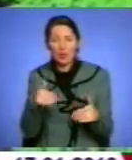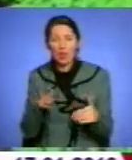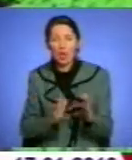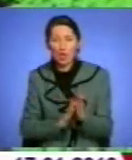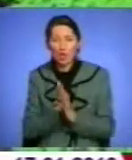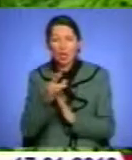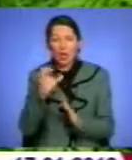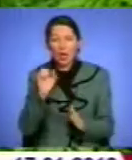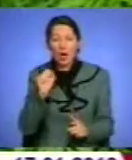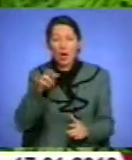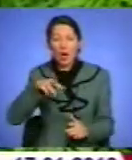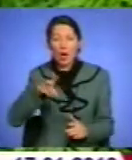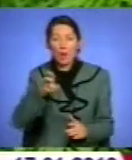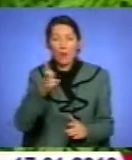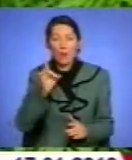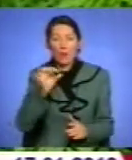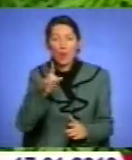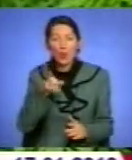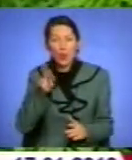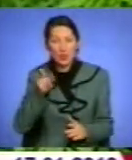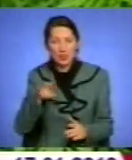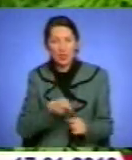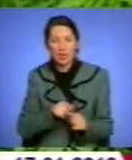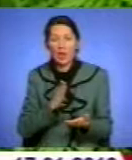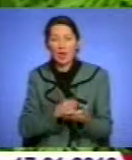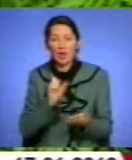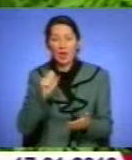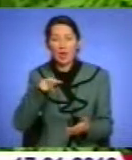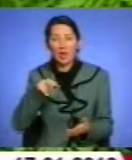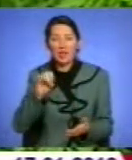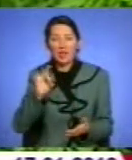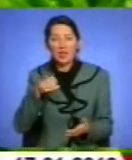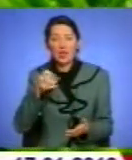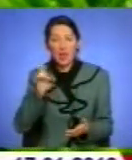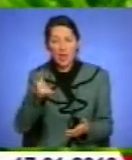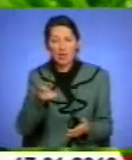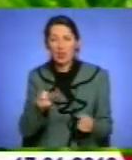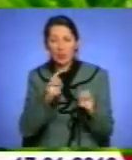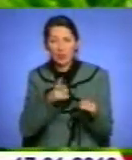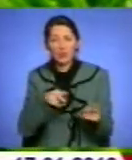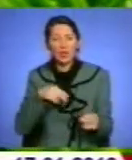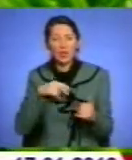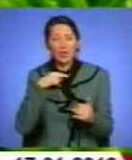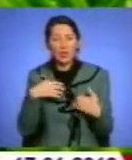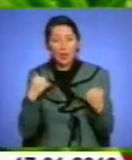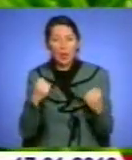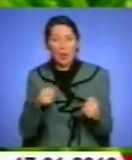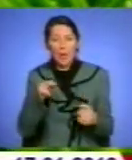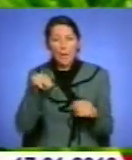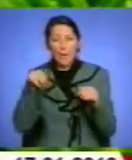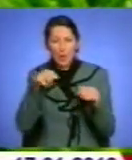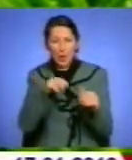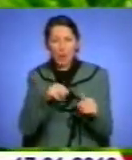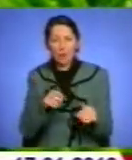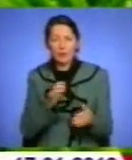амброзія полинолиста, яка є алергеном, небезпечною для здоров'я людей через шкідливий пилок. Поширилися у краї й інші